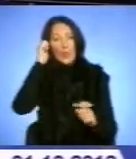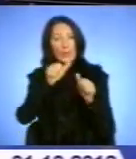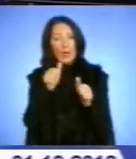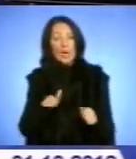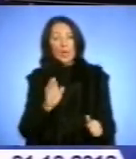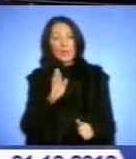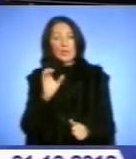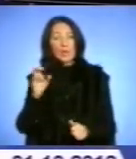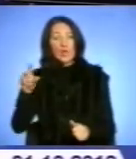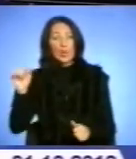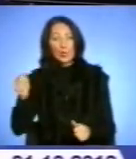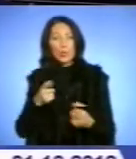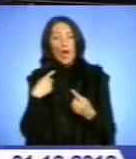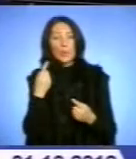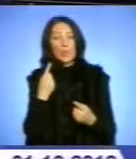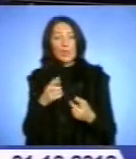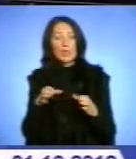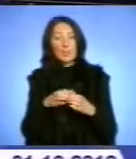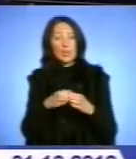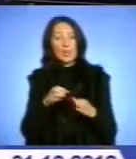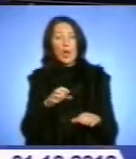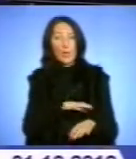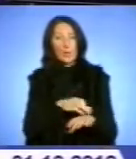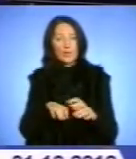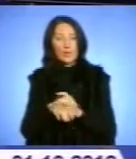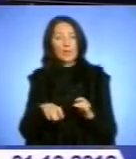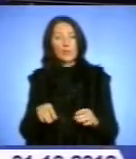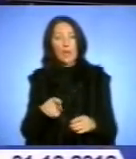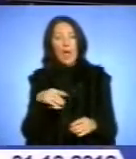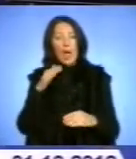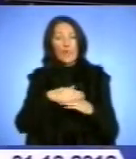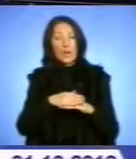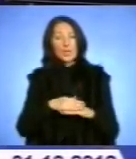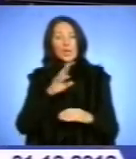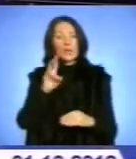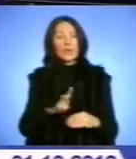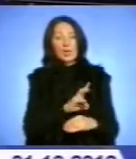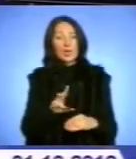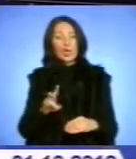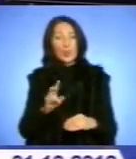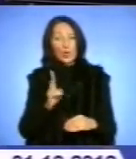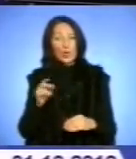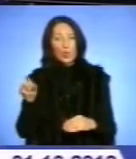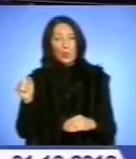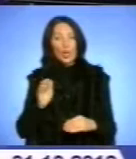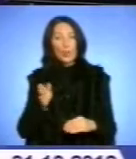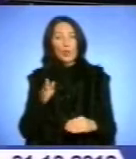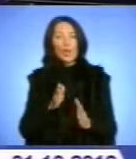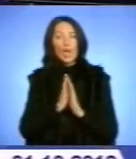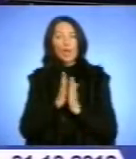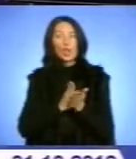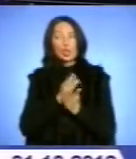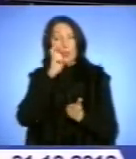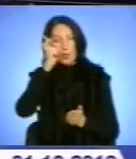спілкою політв'язнів та репресованих. Ввечері о 18-й годині в Катедральному соборі відбудеться літургія, по завершенні якої молодь прийде